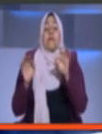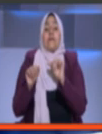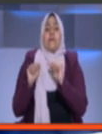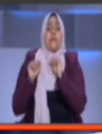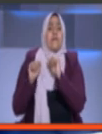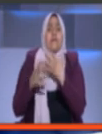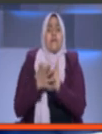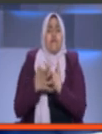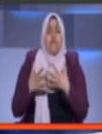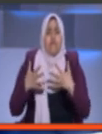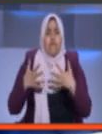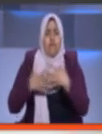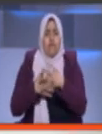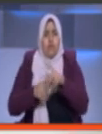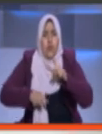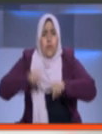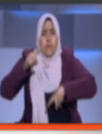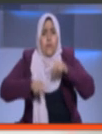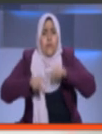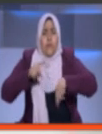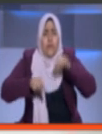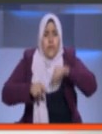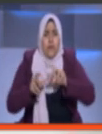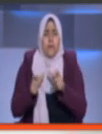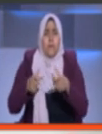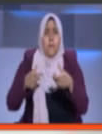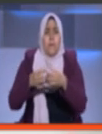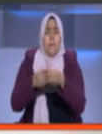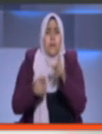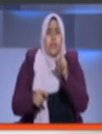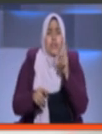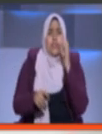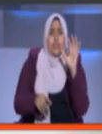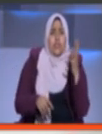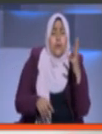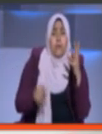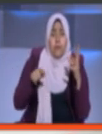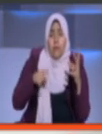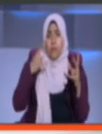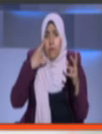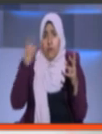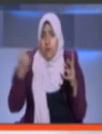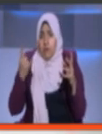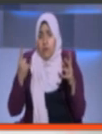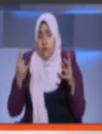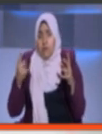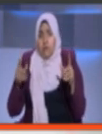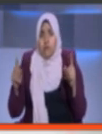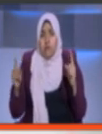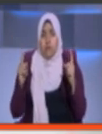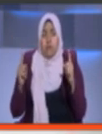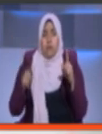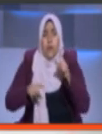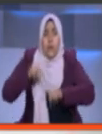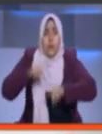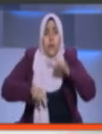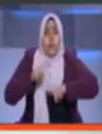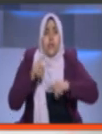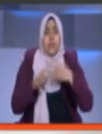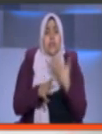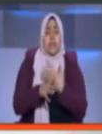التي حدثت بين مجموعة من الشباب وبين قوات الشرطة في فيلنيف، يعني في